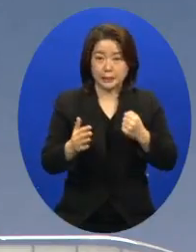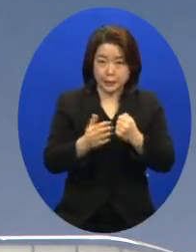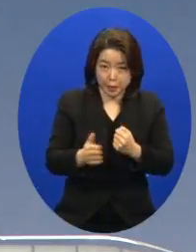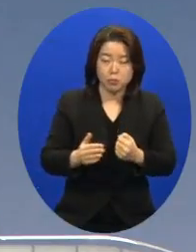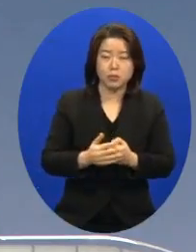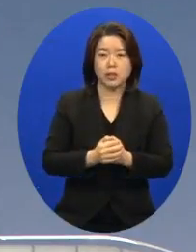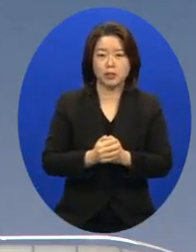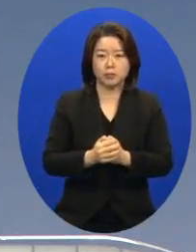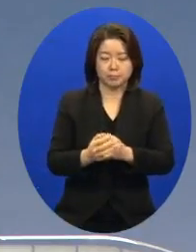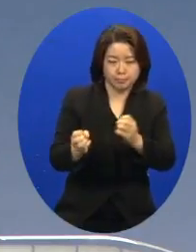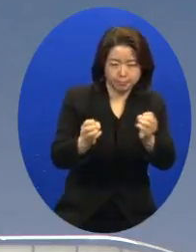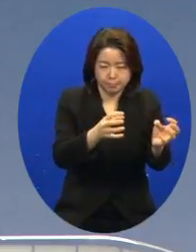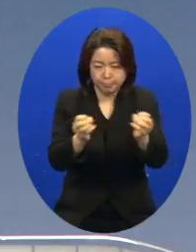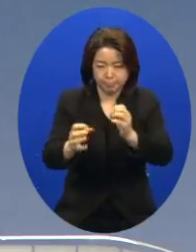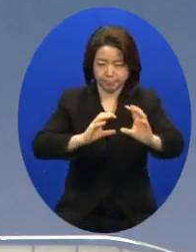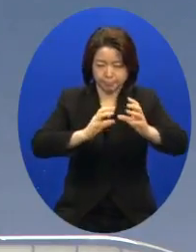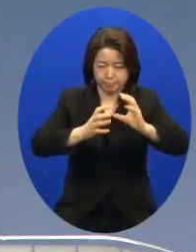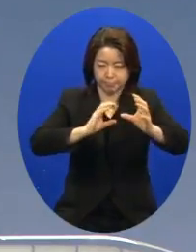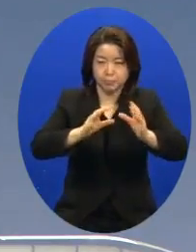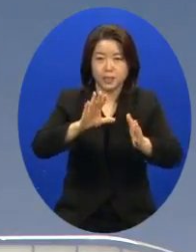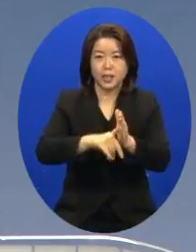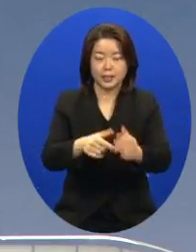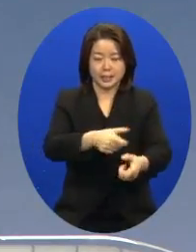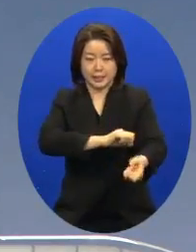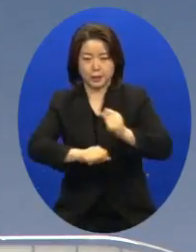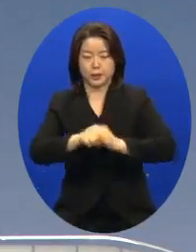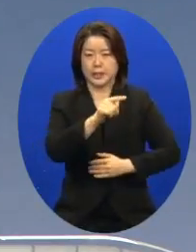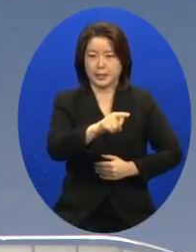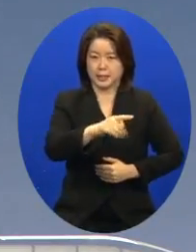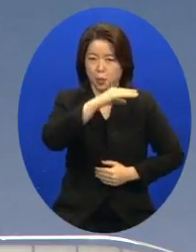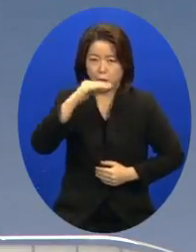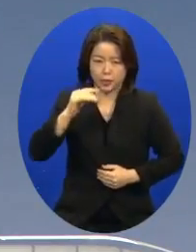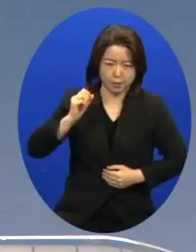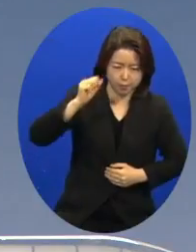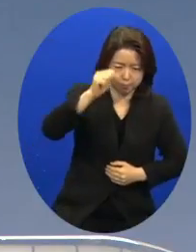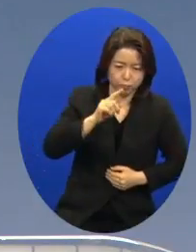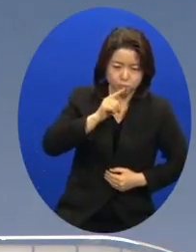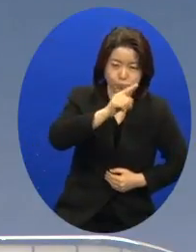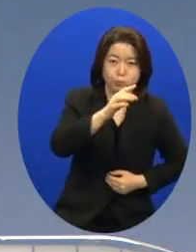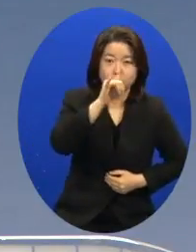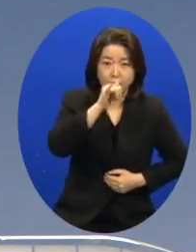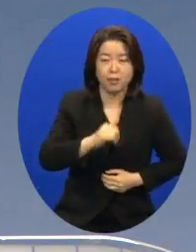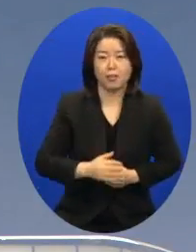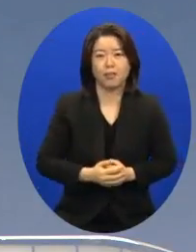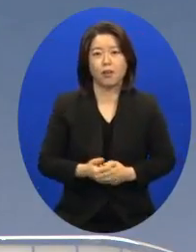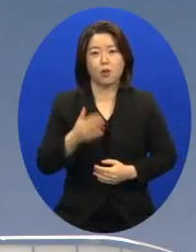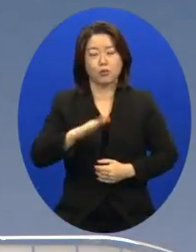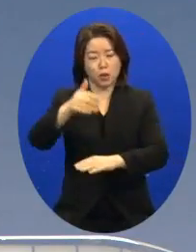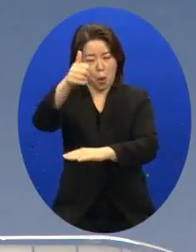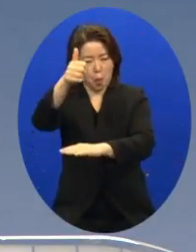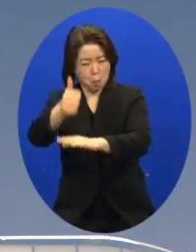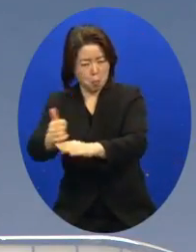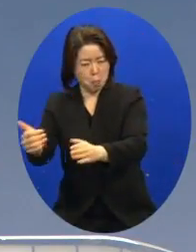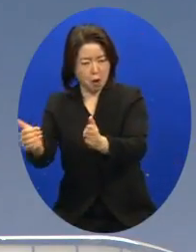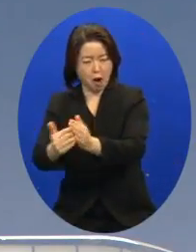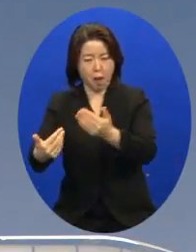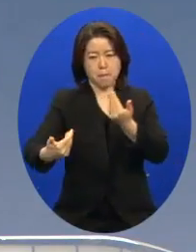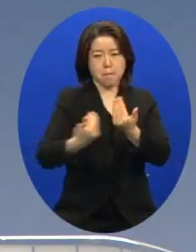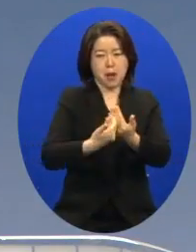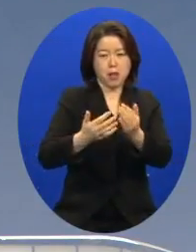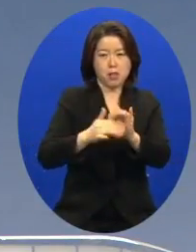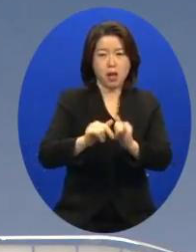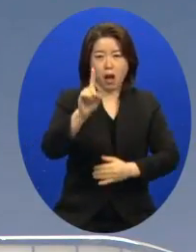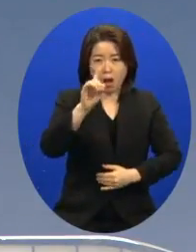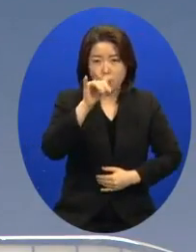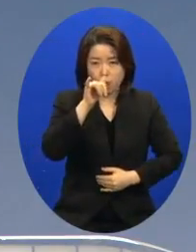토론 시간에 적극적으로 그게 옳다고 주장을 했습니다 그런데 끝까지 반대하는 사람이 한 사람이